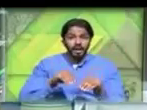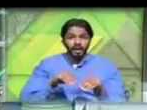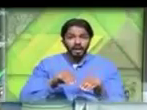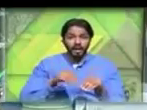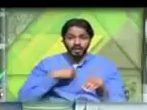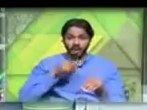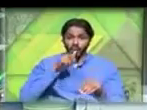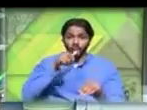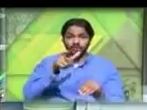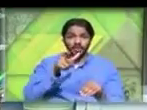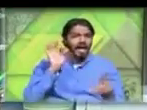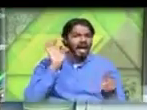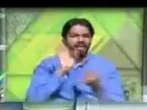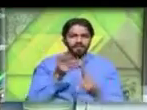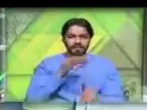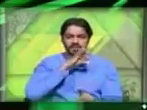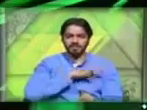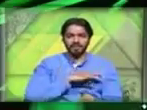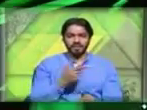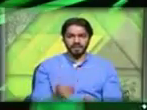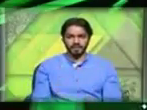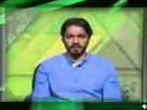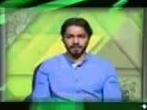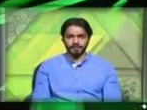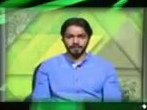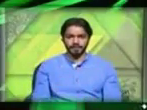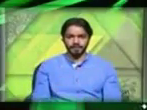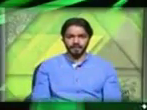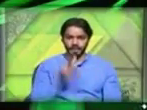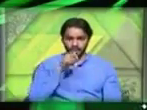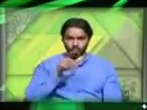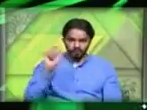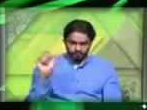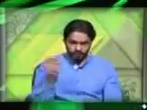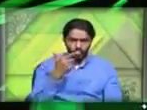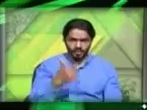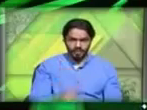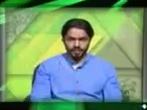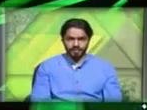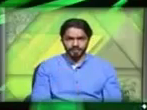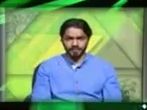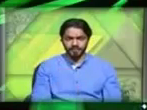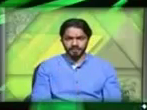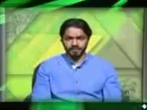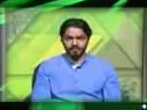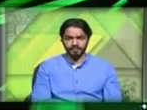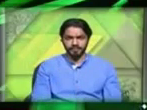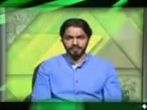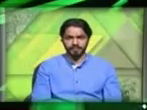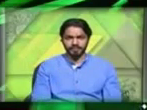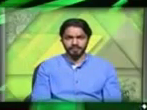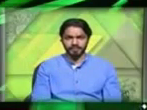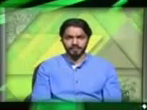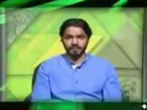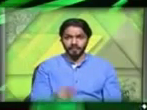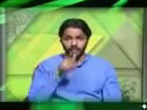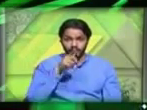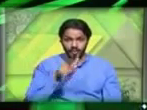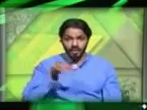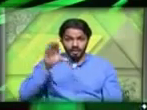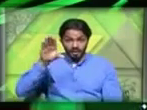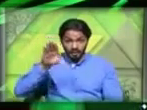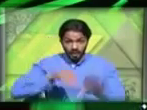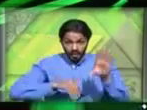محمد البون الشاسع. حبذا عذرا بين قوسين، لو ذكرتنا به ربما يكون فات أحد المشاهدين الكرام هذا المشهد. هو مشهد قد يطول